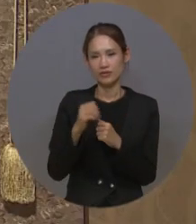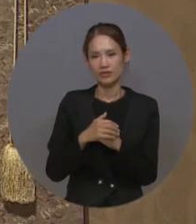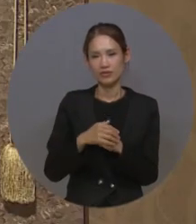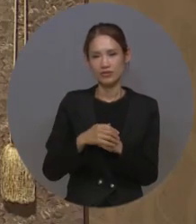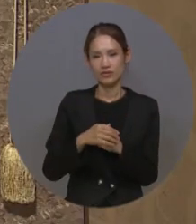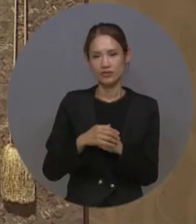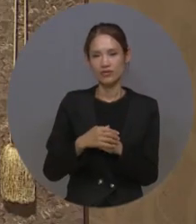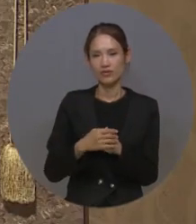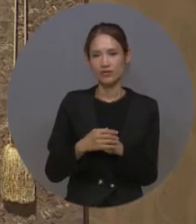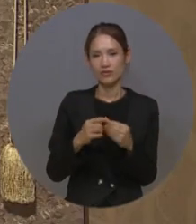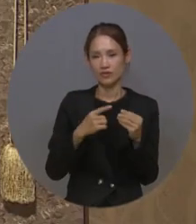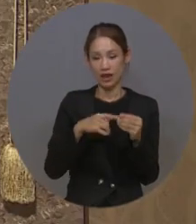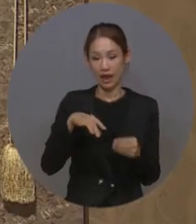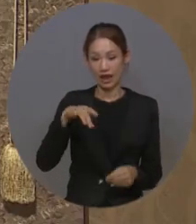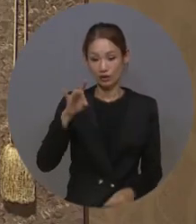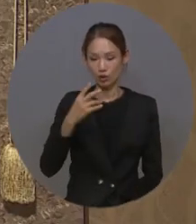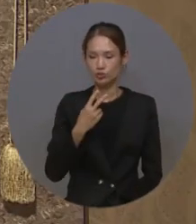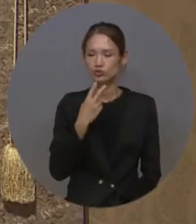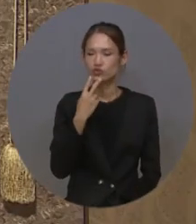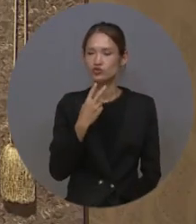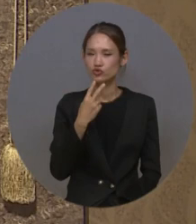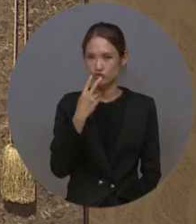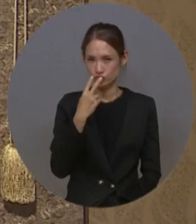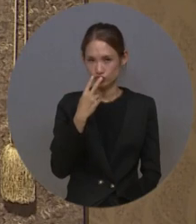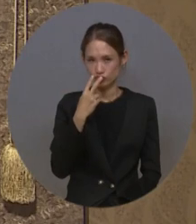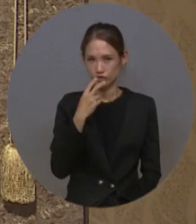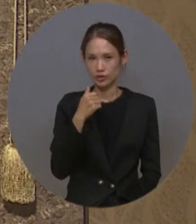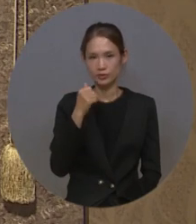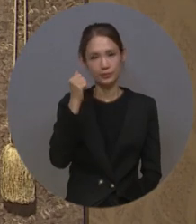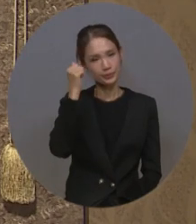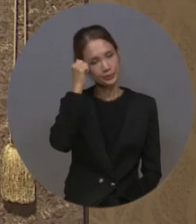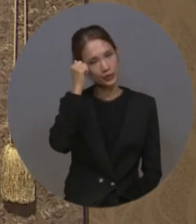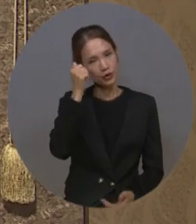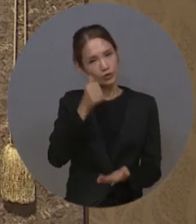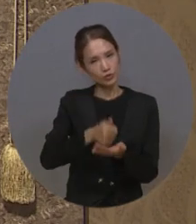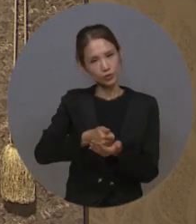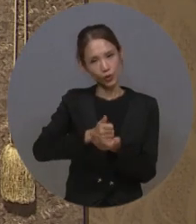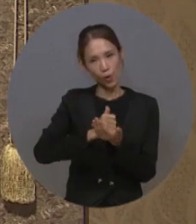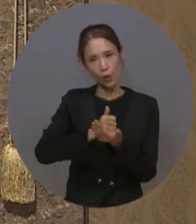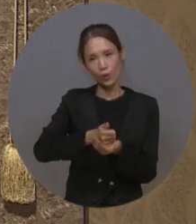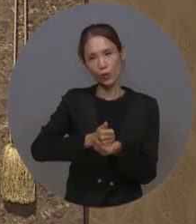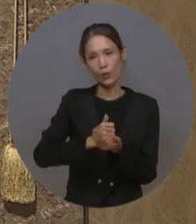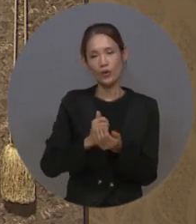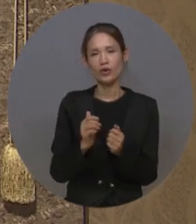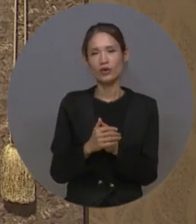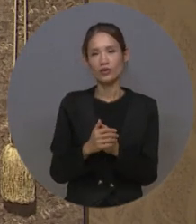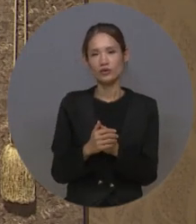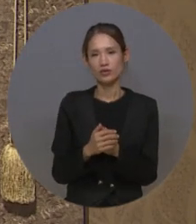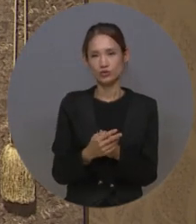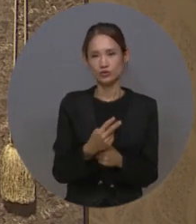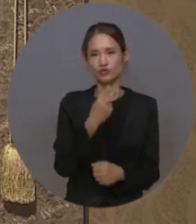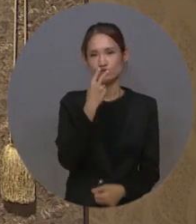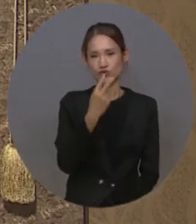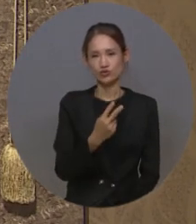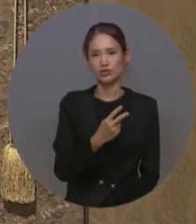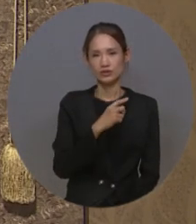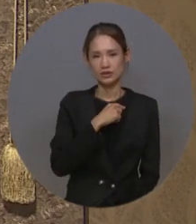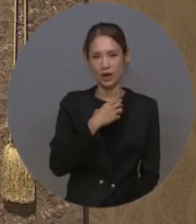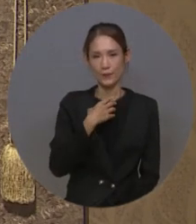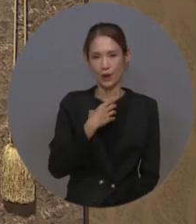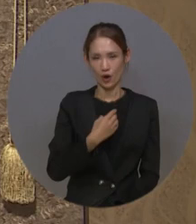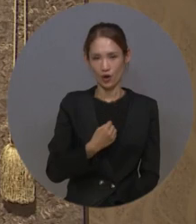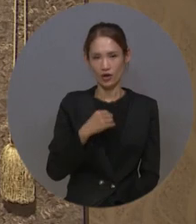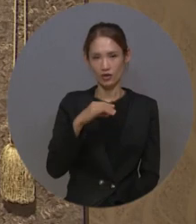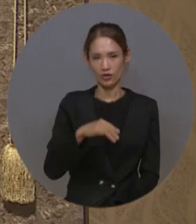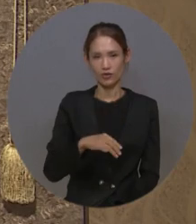처음 보는 게 숨이에요. 네. 머리 높이를 이렇게 왔다 갔다 조정해 보면서 예. 숨쉬기 가장 편한 곳이 어디입니까?